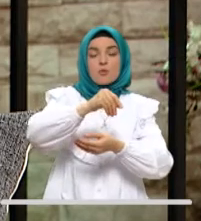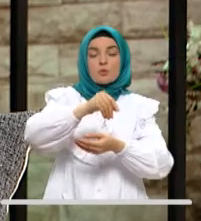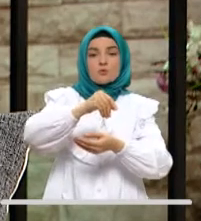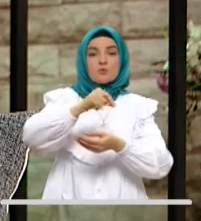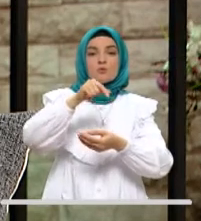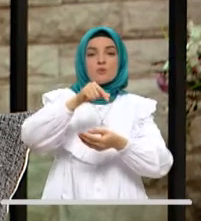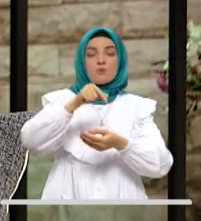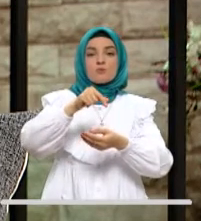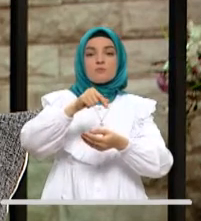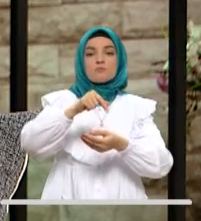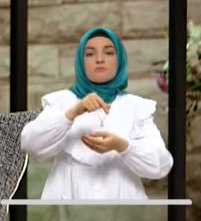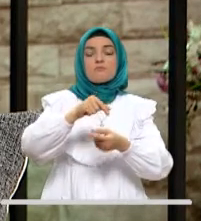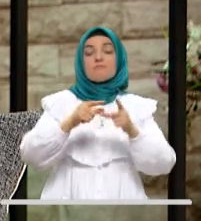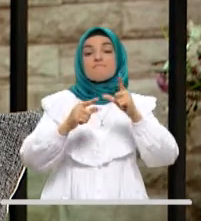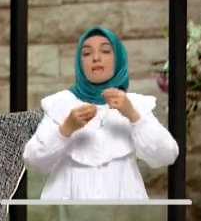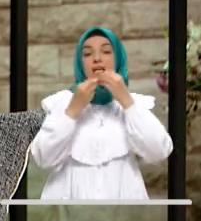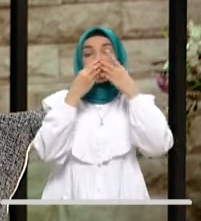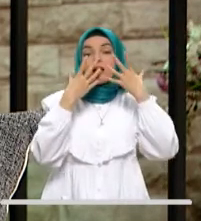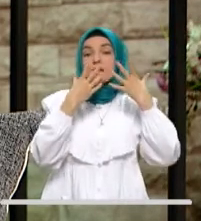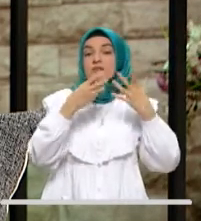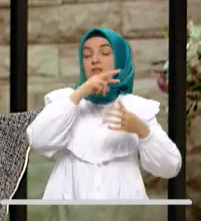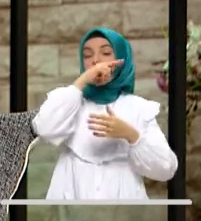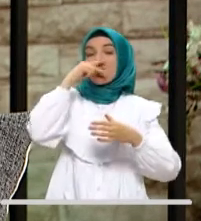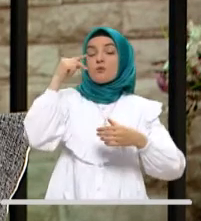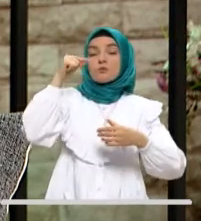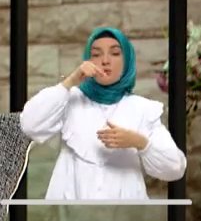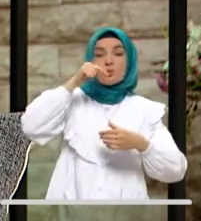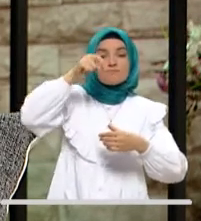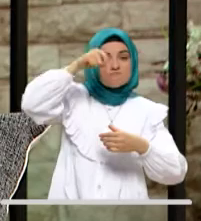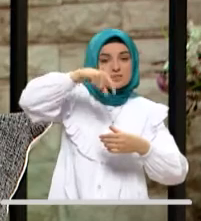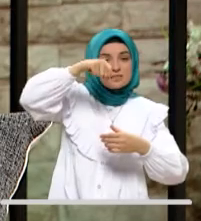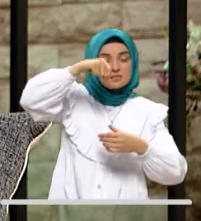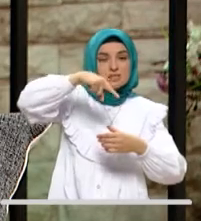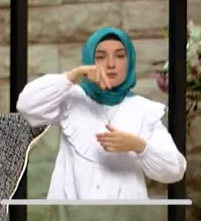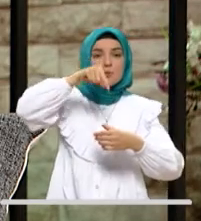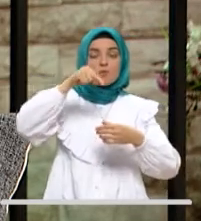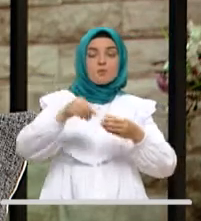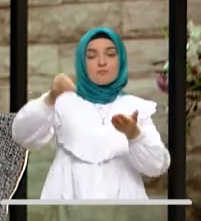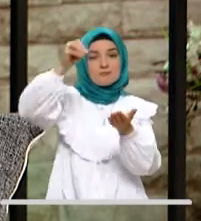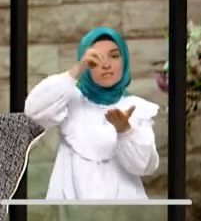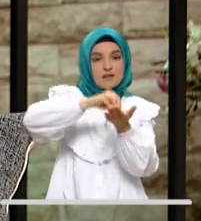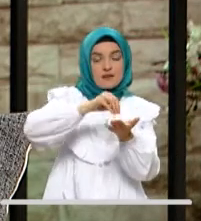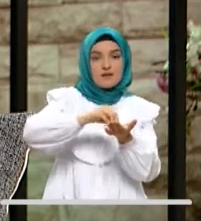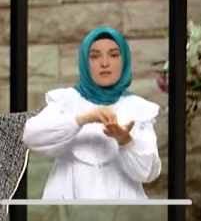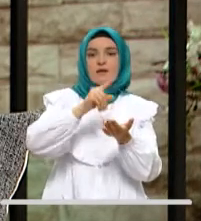istiyorsanız lavanta kokusu mesela birkaç damla o yumuşatıcı bölümüne ilave ederek en azından biraz daha